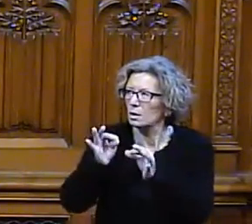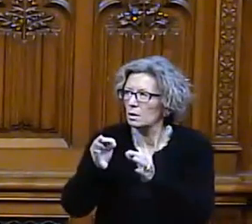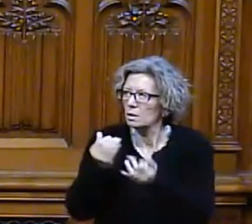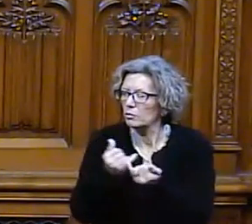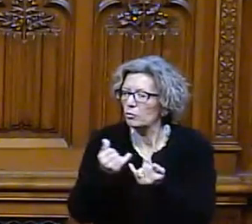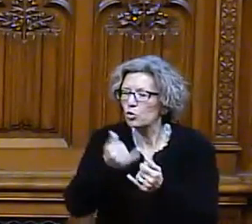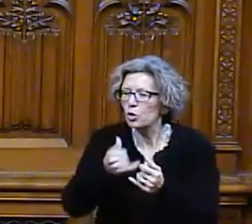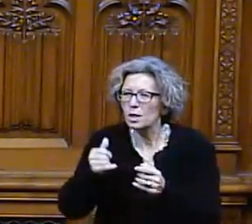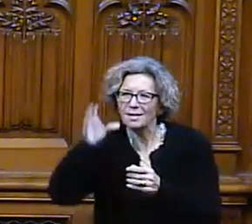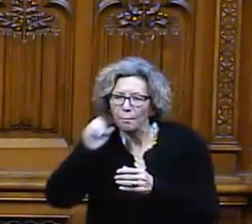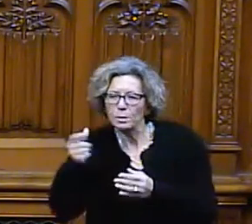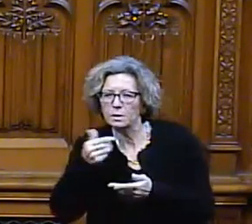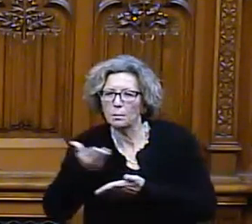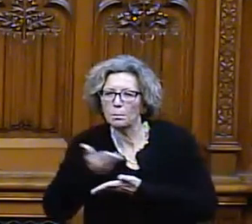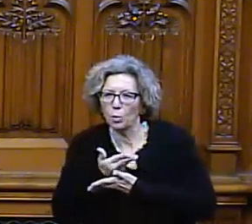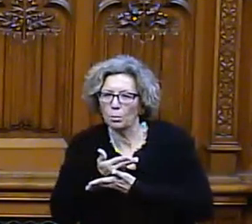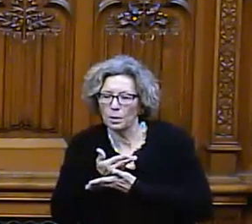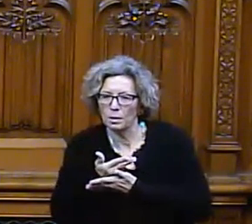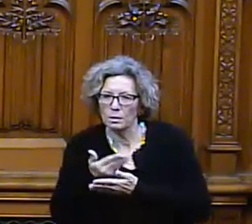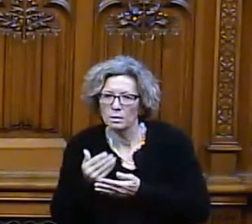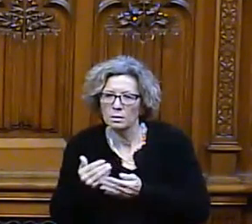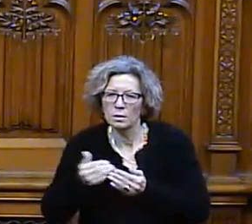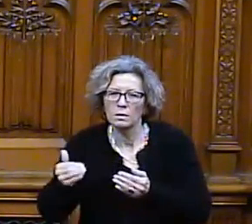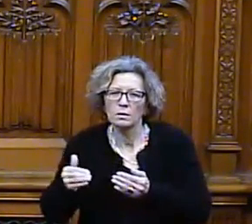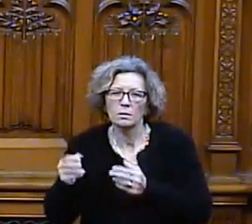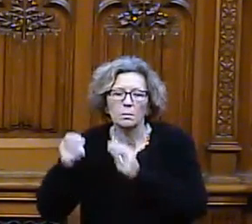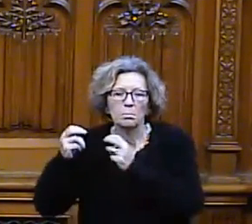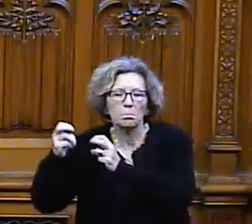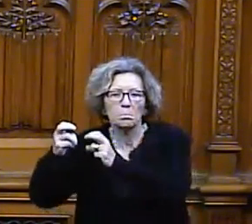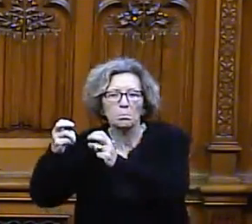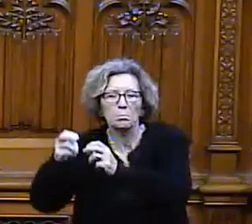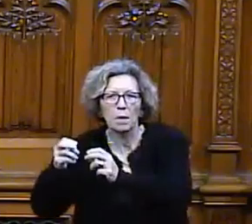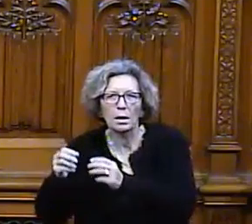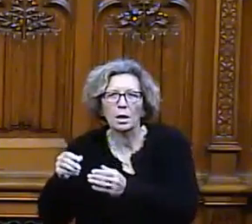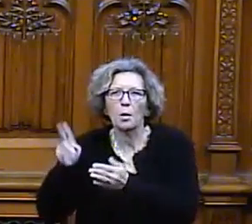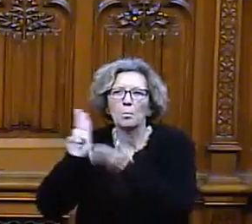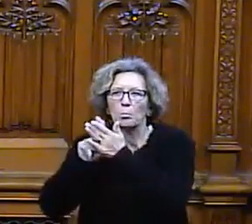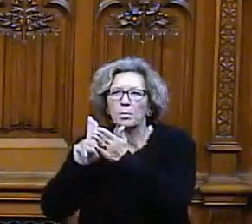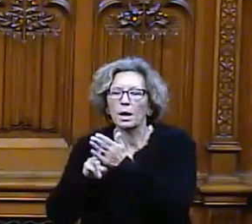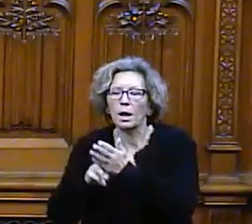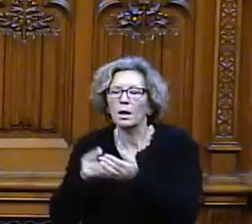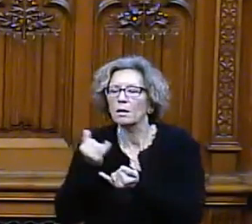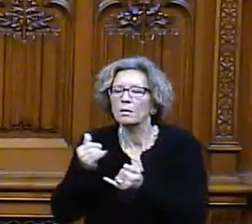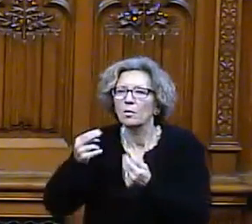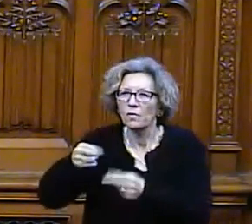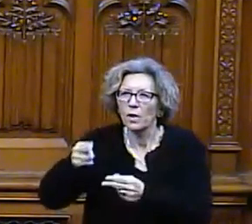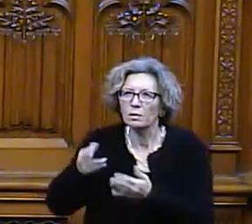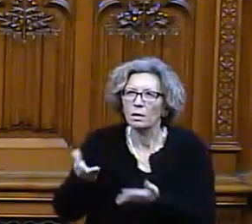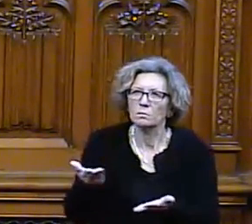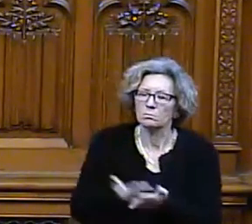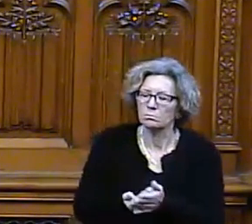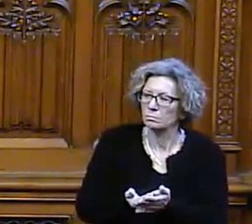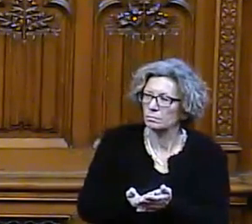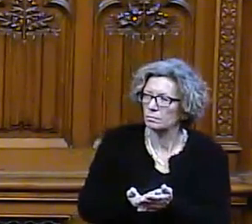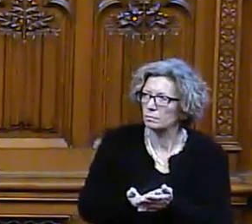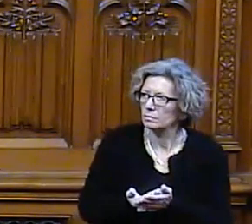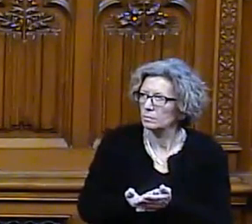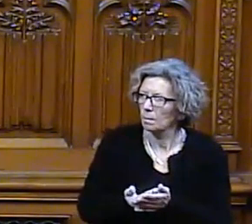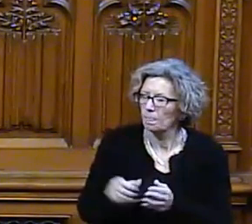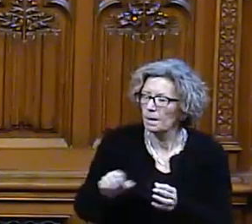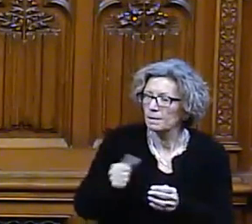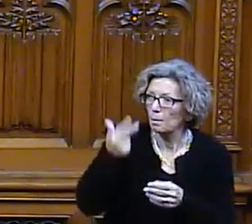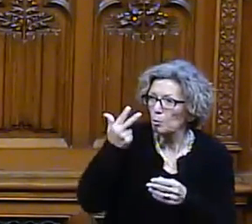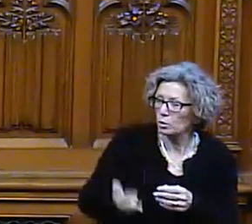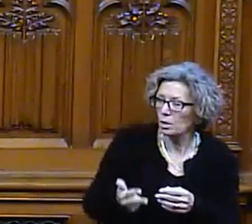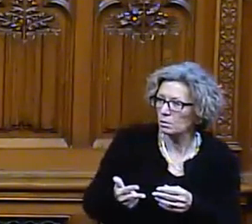Marie-Hilfer-Straßen für jeden Bezirk kriegen, Ausdehnung der Parkraumbewirtschaftung und so weiter und so fort. Tempo